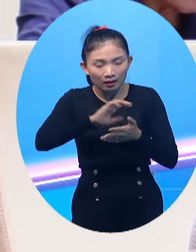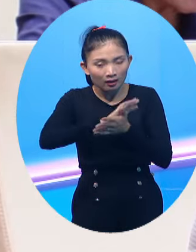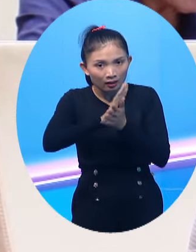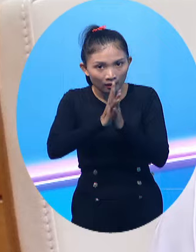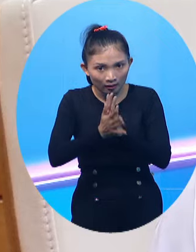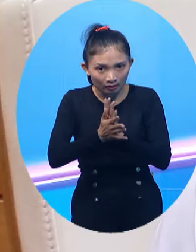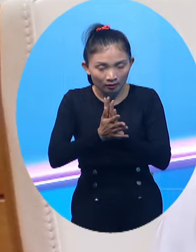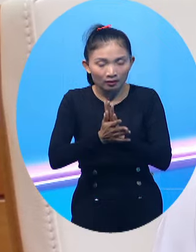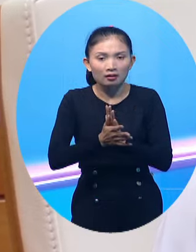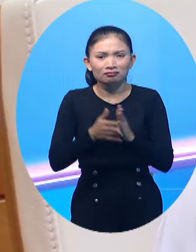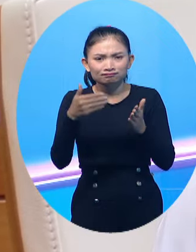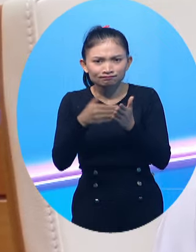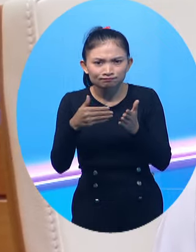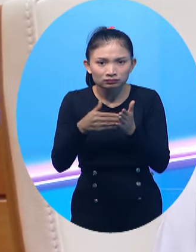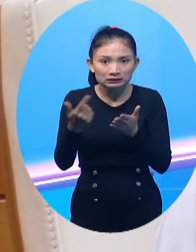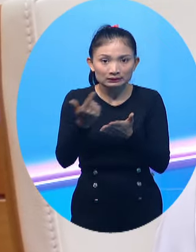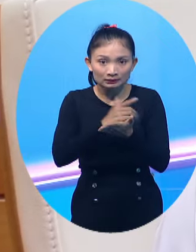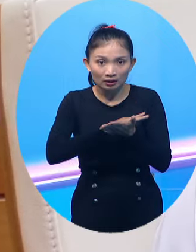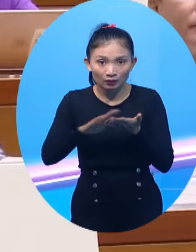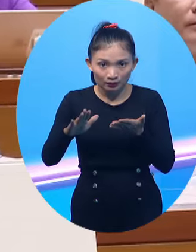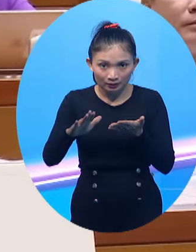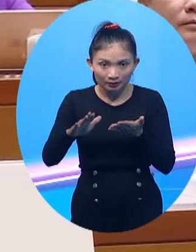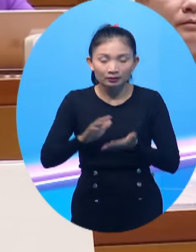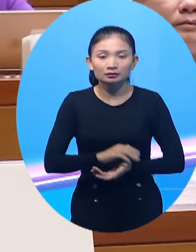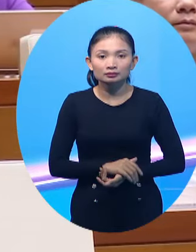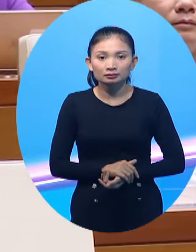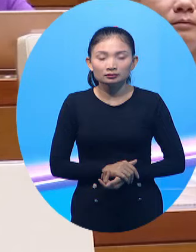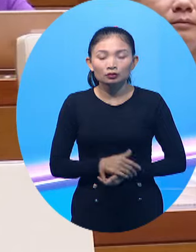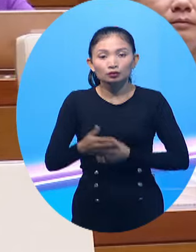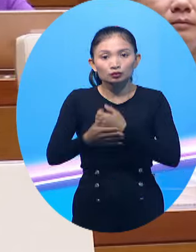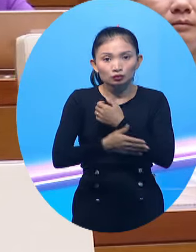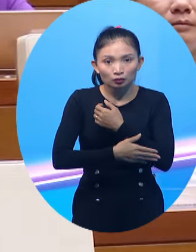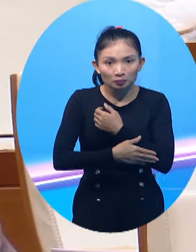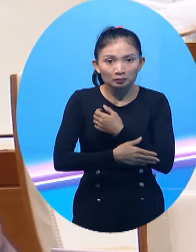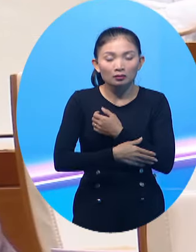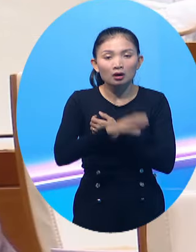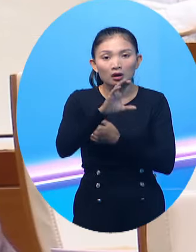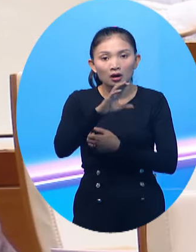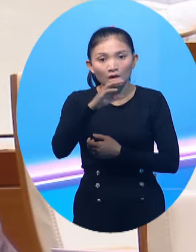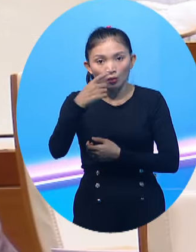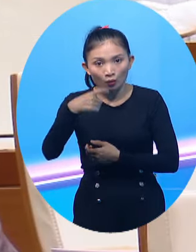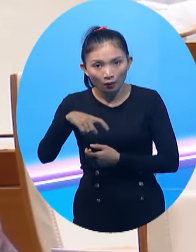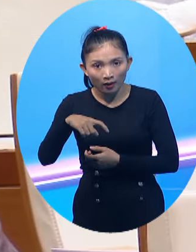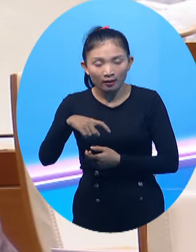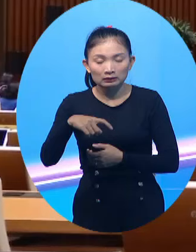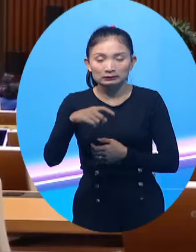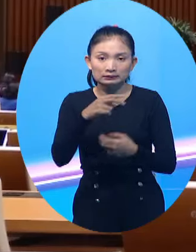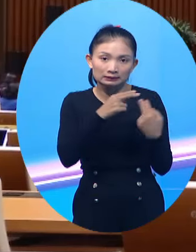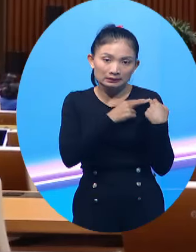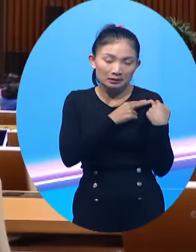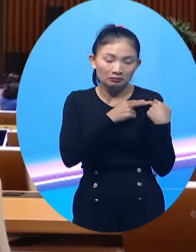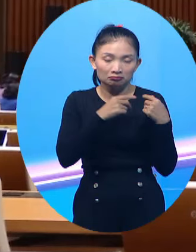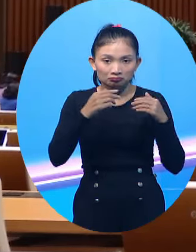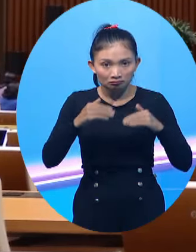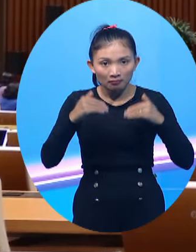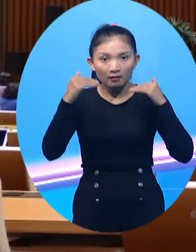trình thực hiện từ đó có những giải pháp để tháo gỡ kịp thời nâng cao hơn nữa trách nhiệm của cơ quan chịu sự giám sát đồng thời cũng thể hiện sự đồng